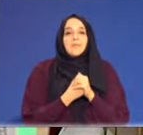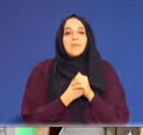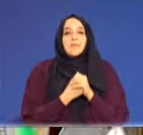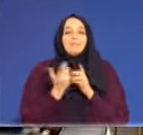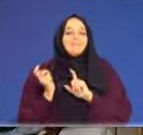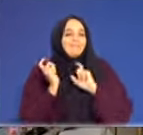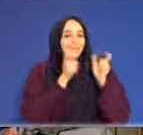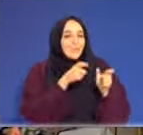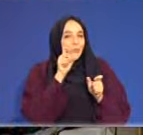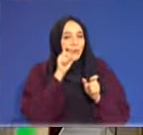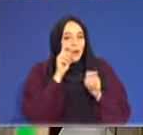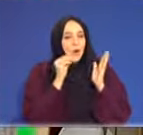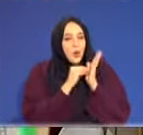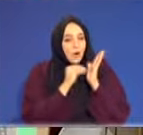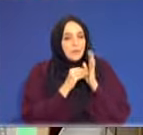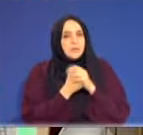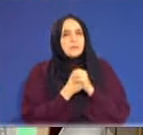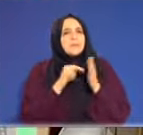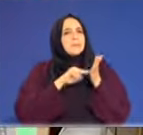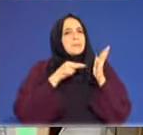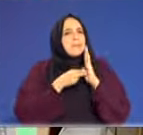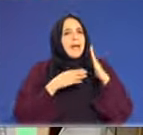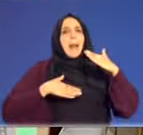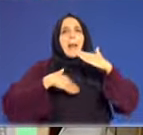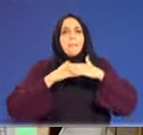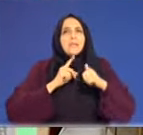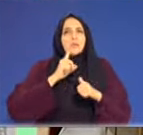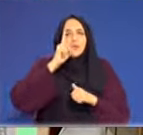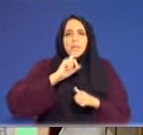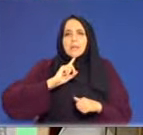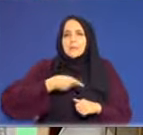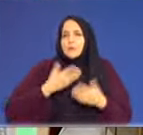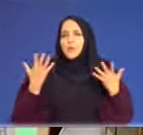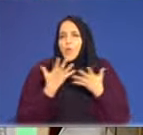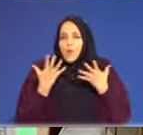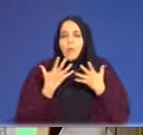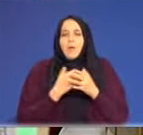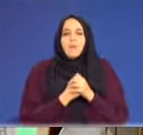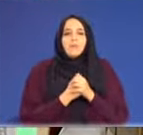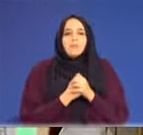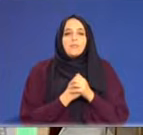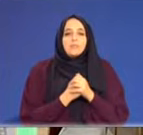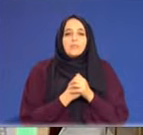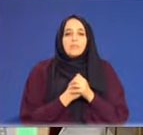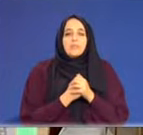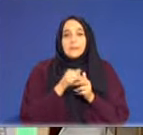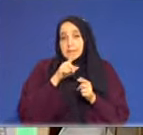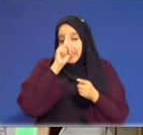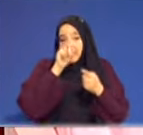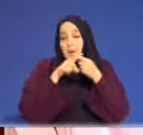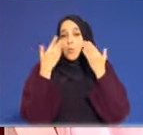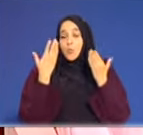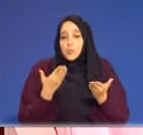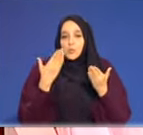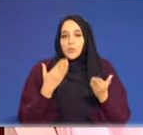إليك دكتور سعيد. التزام حدود الشرع وهذه هو عنوان هذه الحلقة. في عدة